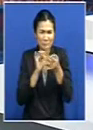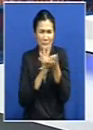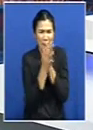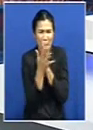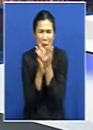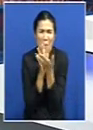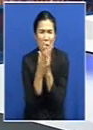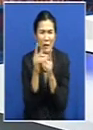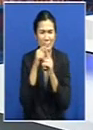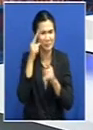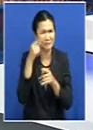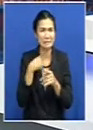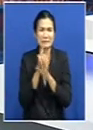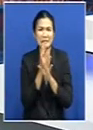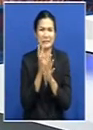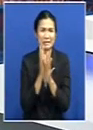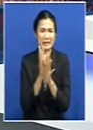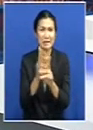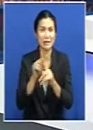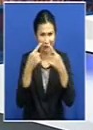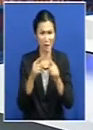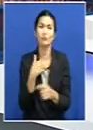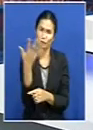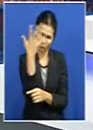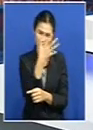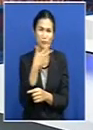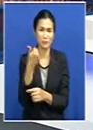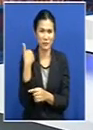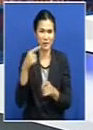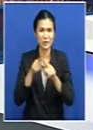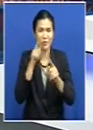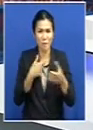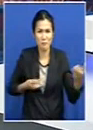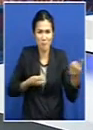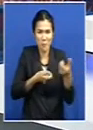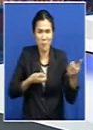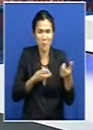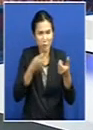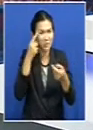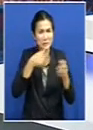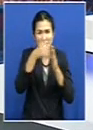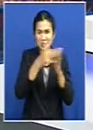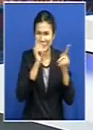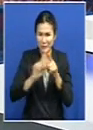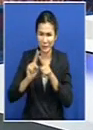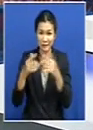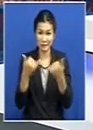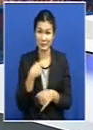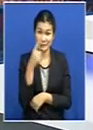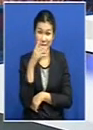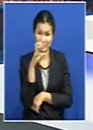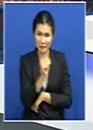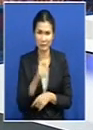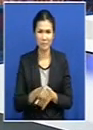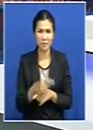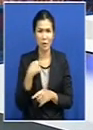เดินไม่ได้แล้วนะคะคือต้องไหลตามกันไปแต่ว่าสีสันสวยงามล่ะค่ะด้วยกระบอกฉีดน้ำหลากหลายสีสันนะคะที่น่าสังเกตก็คือว่าเดี๋ยวนี้